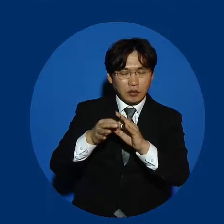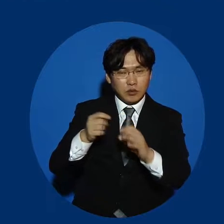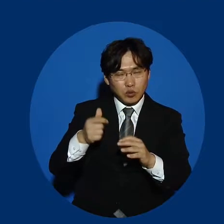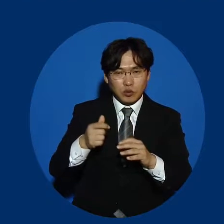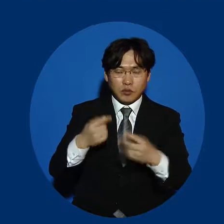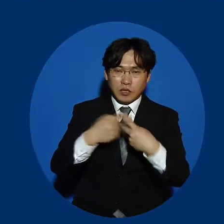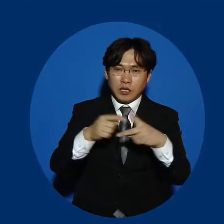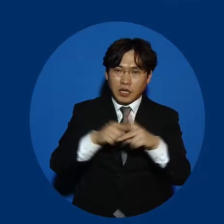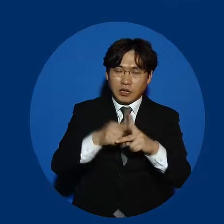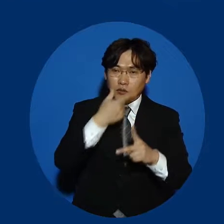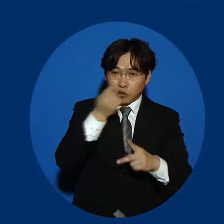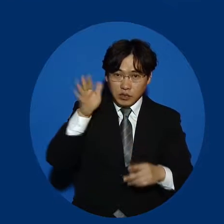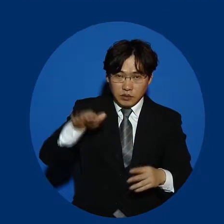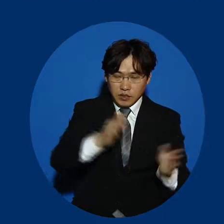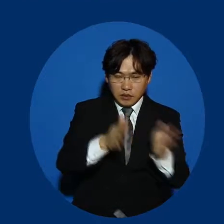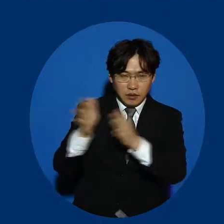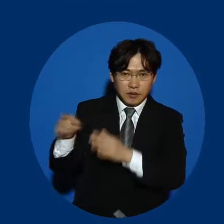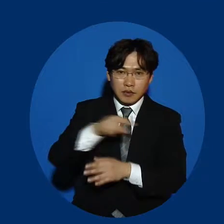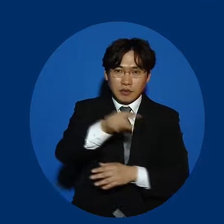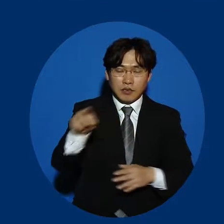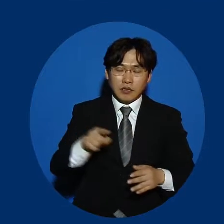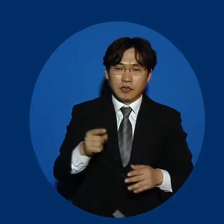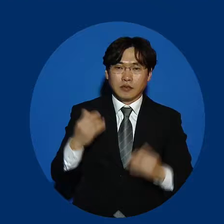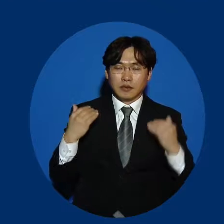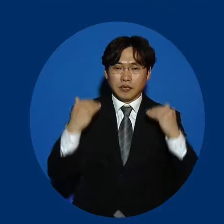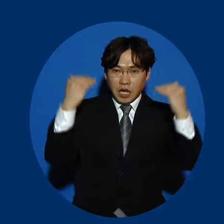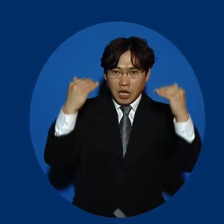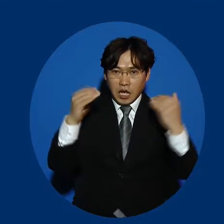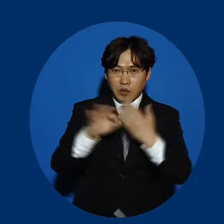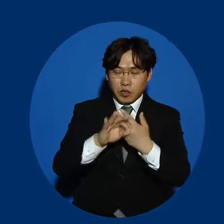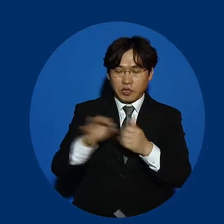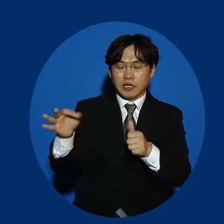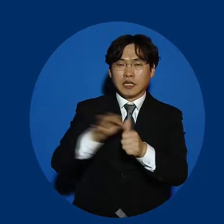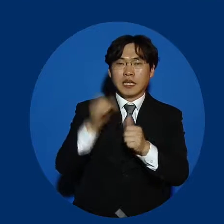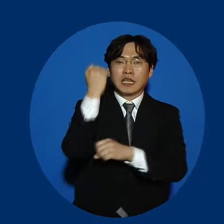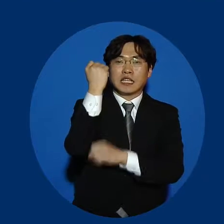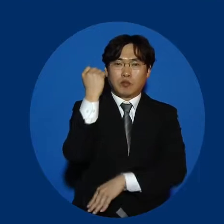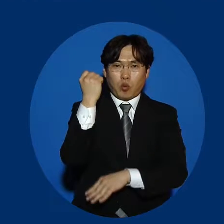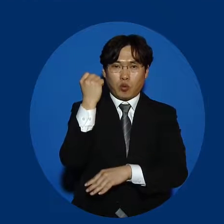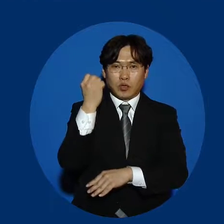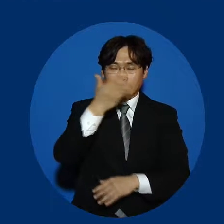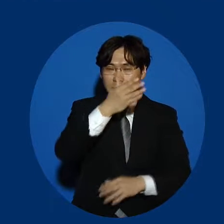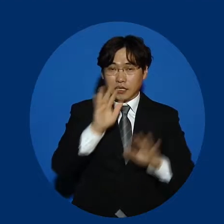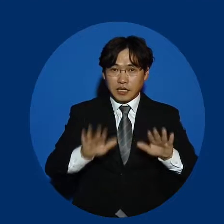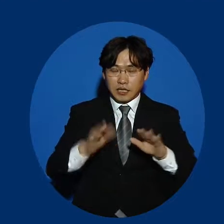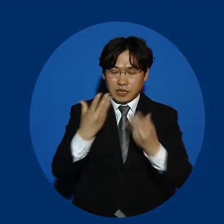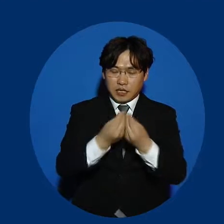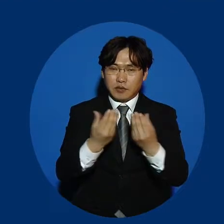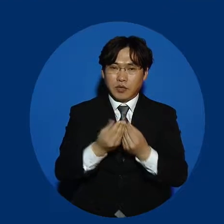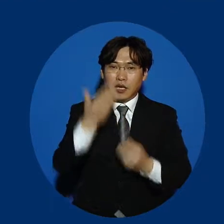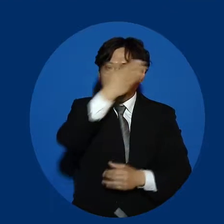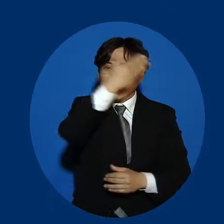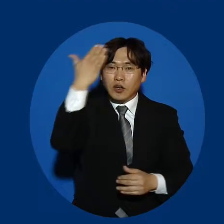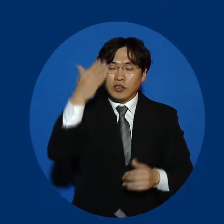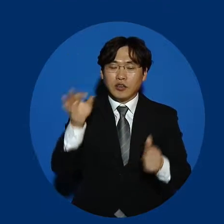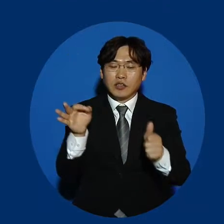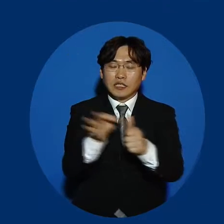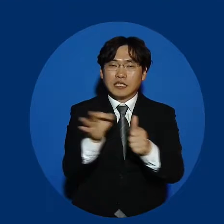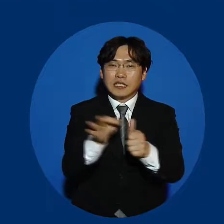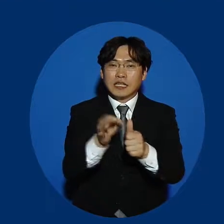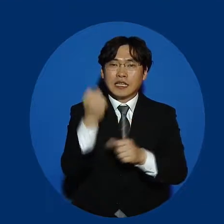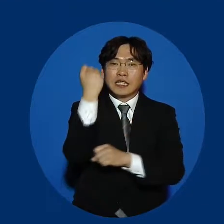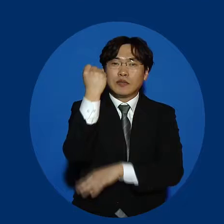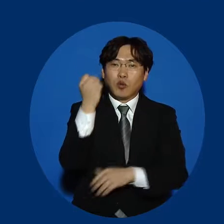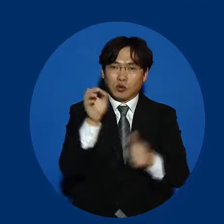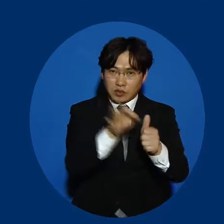그 기초자산 같은 경우에는 성인이 되면 일시불로 주는 제도, 요즘 뭐 청년 기초자산제 이런 얘기 하잖아요. 근데 기본소득은